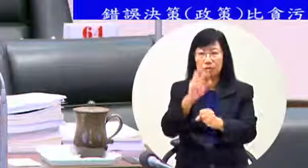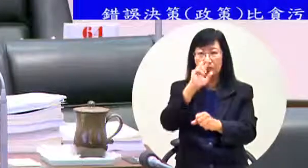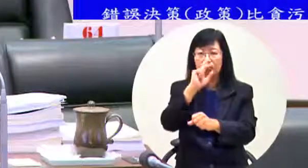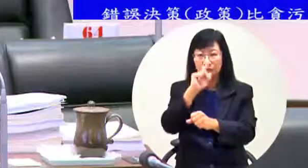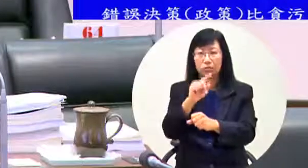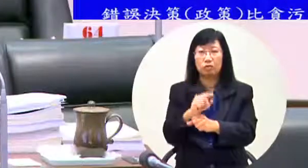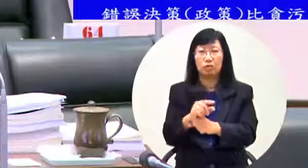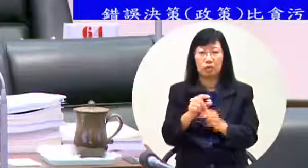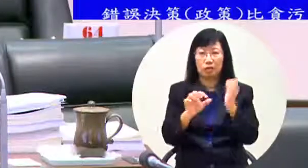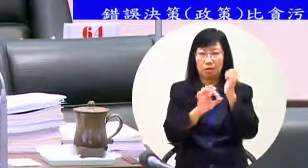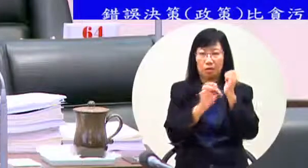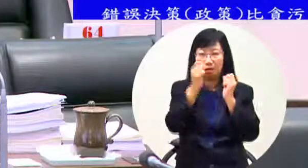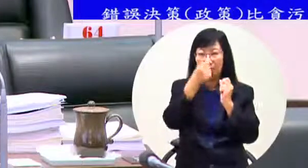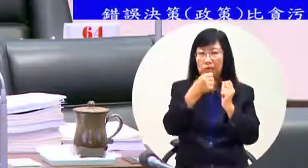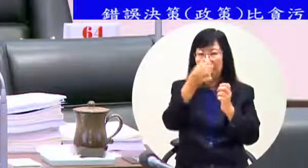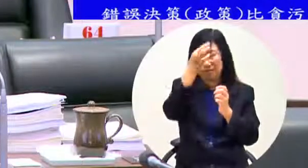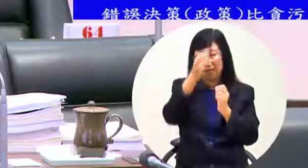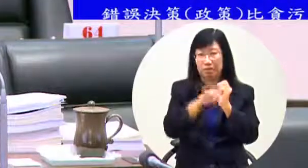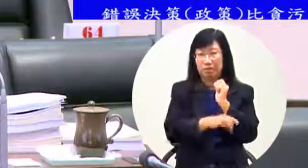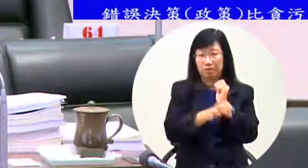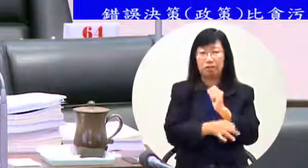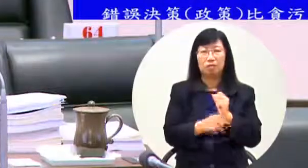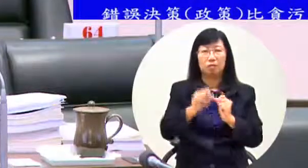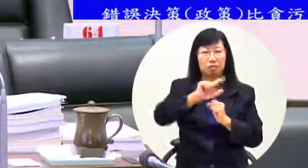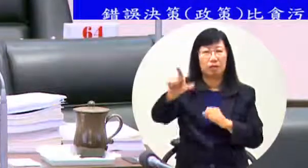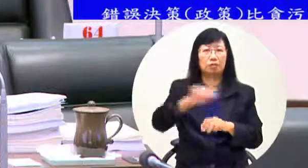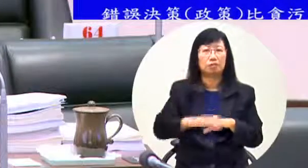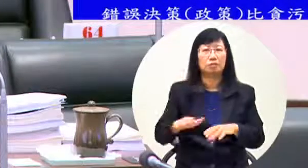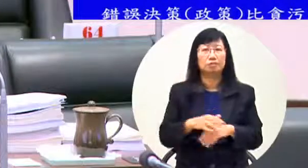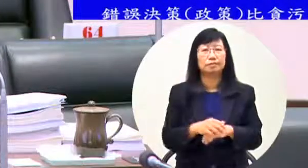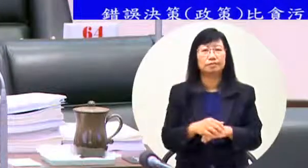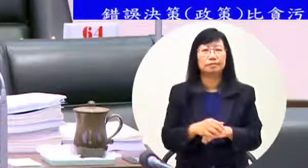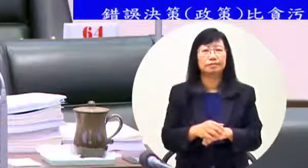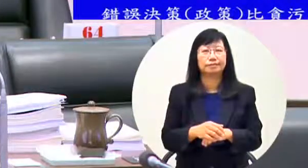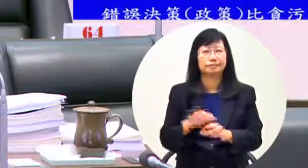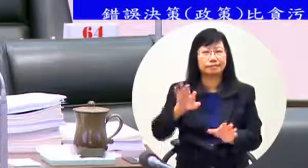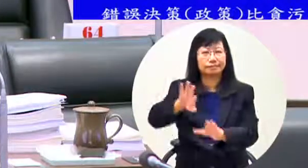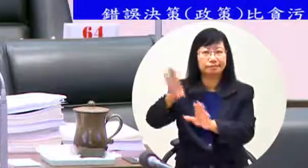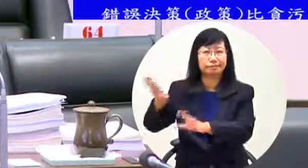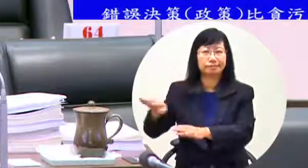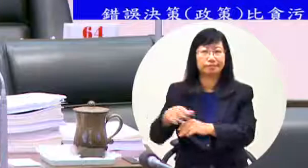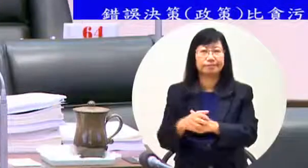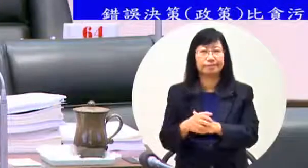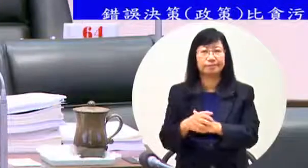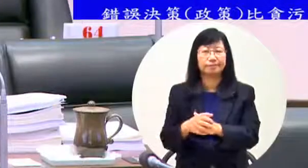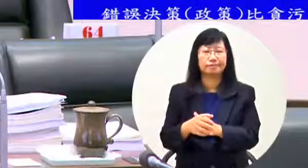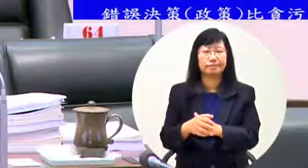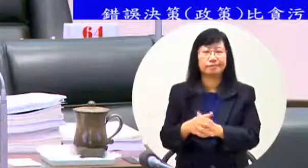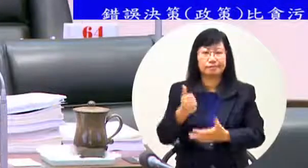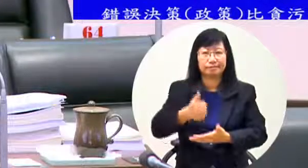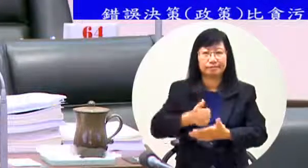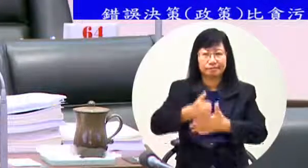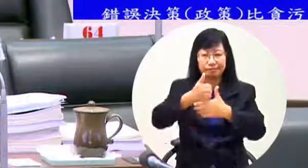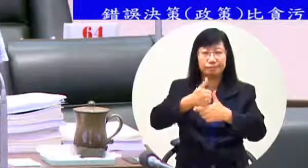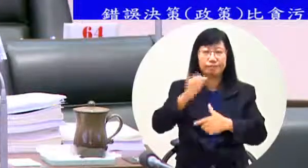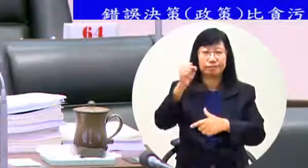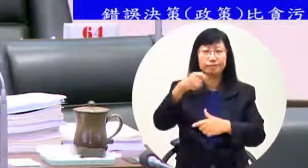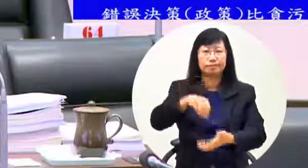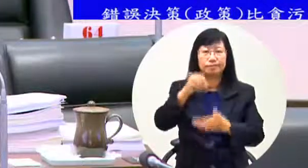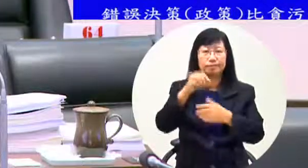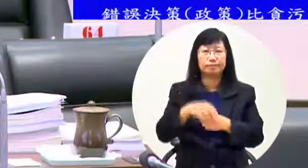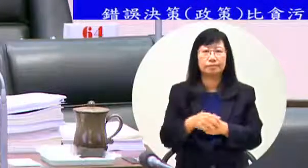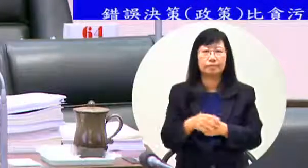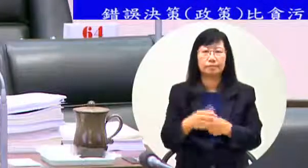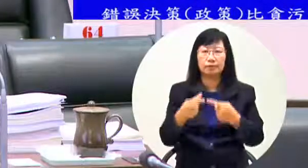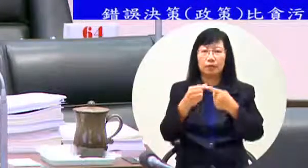自为之了。再来我讲几个看个建议。第一个，大家都很反对